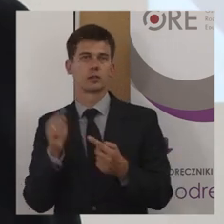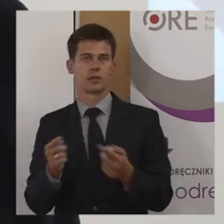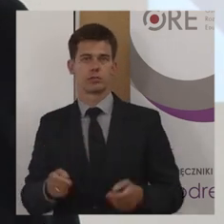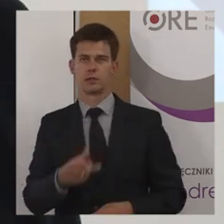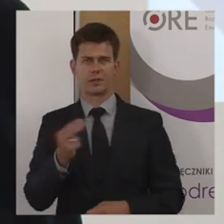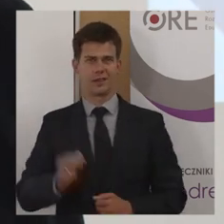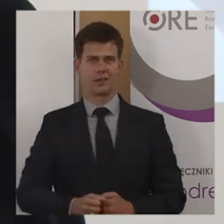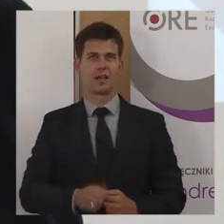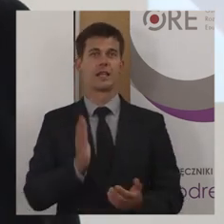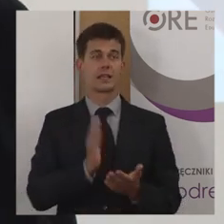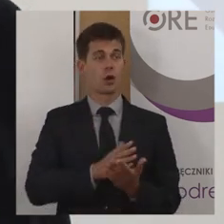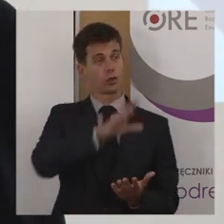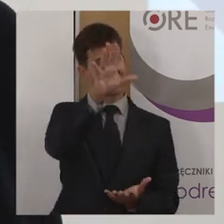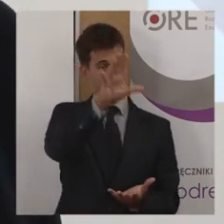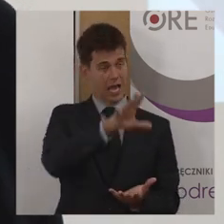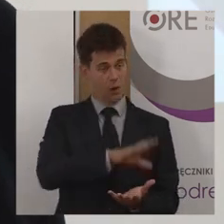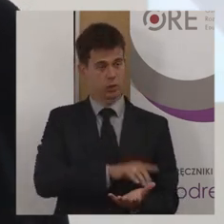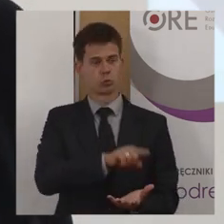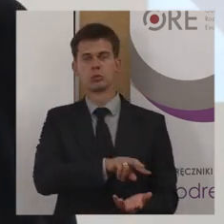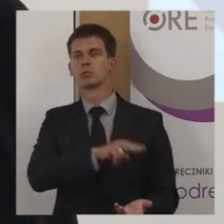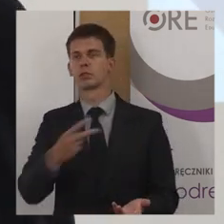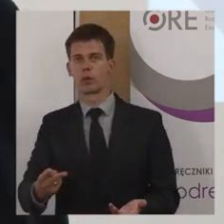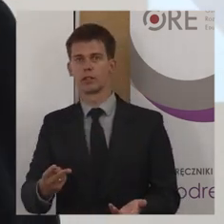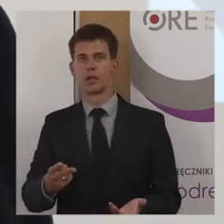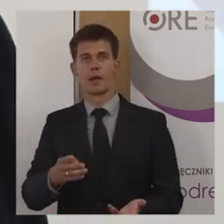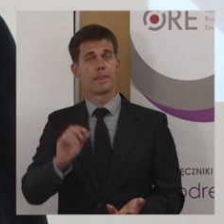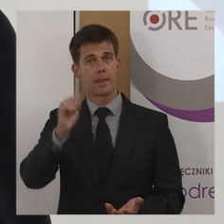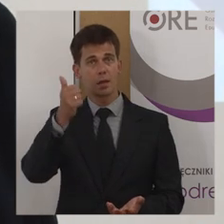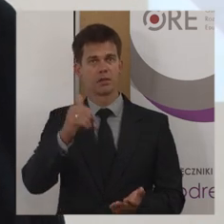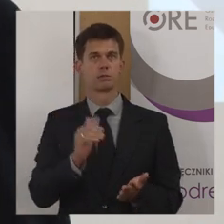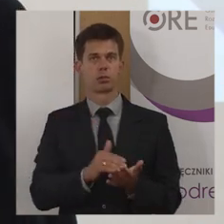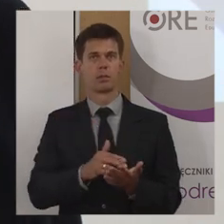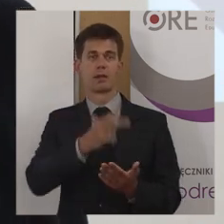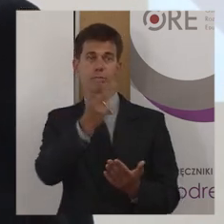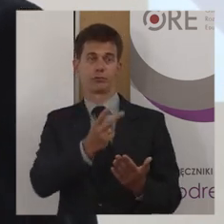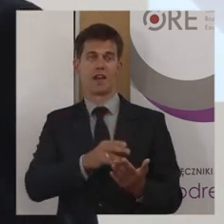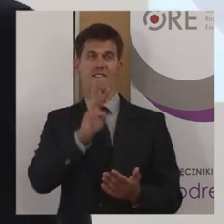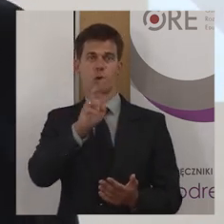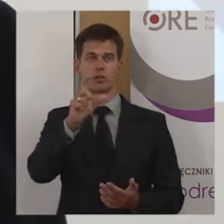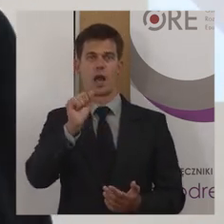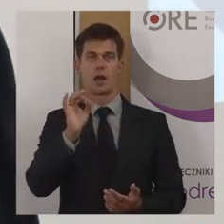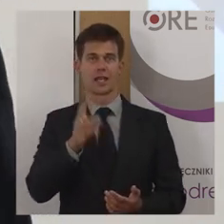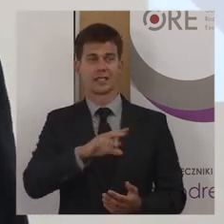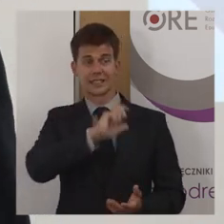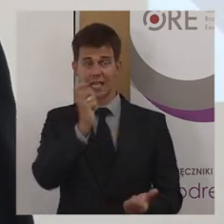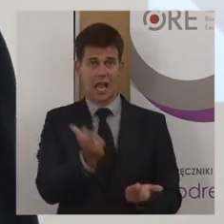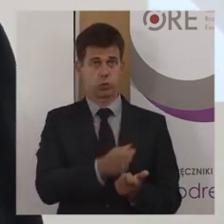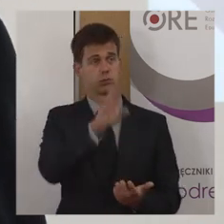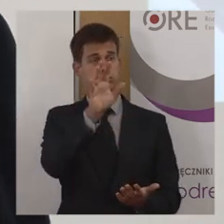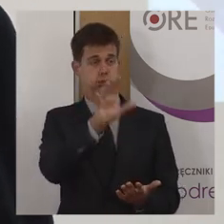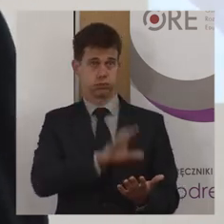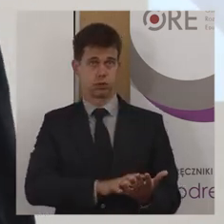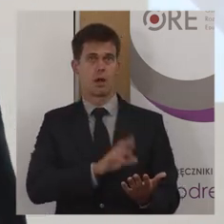były dostępne. Czyli trzeba przeczytać WCAG, dopiero wymyślać narzędzia, wymyślać aplikacje, wymyślać treści,